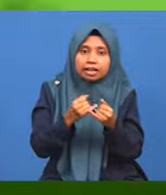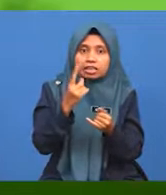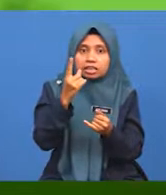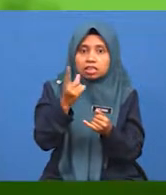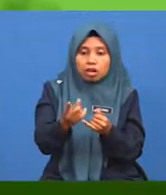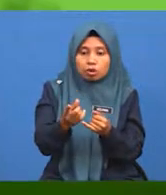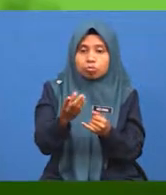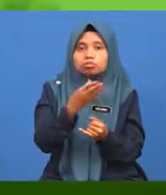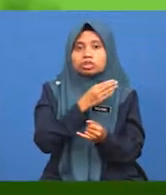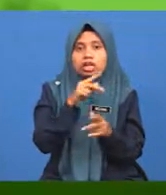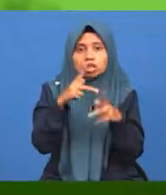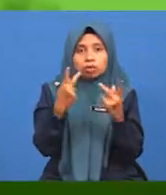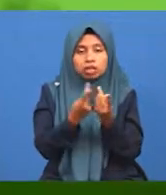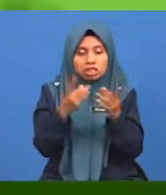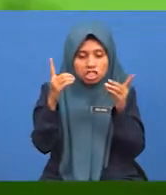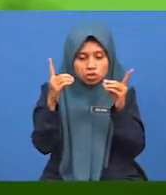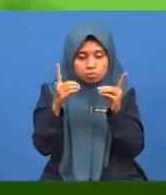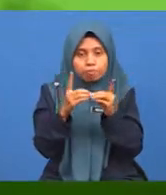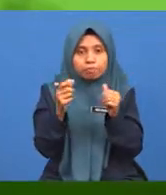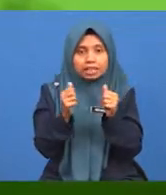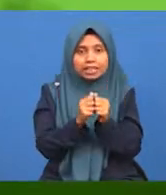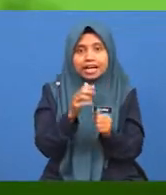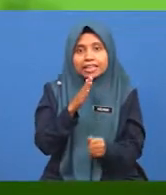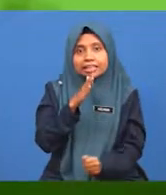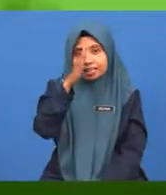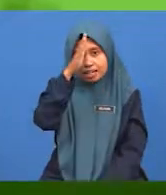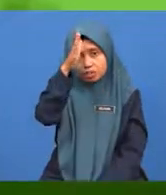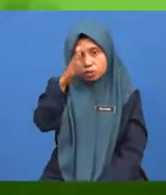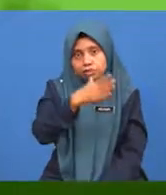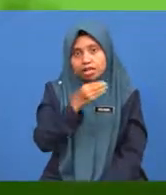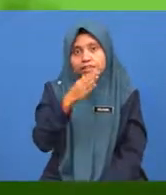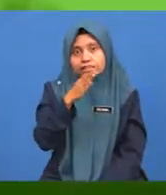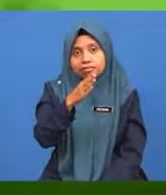kamu dan keluarga berjumpa dengan datuk dan nenek kamu?